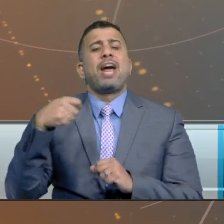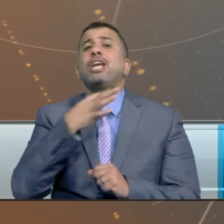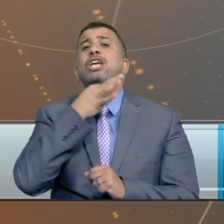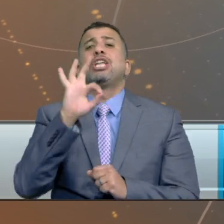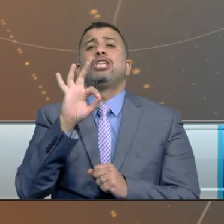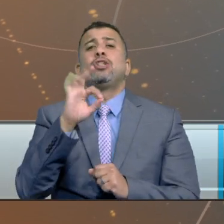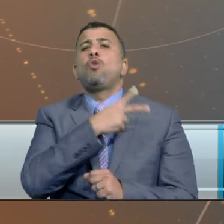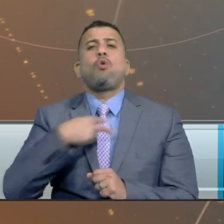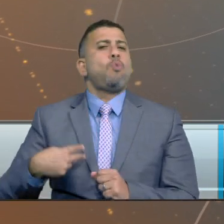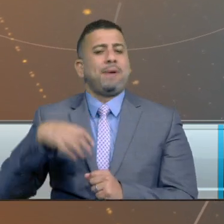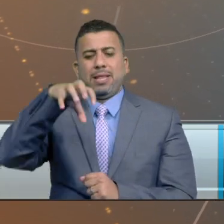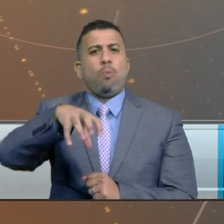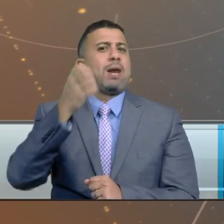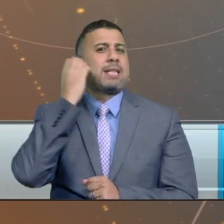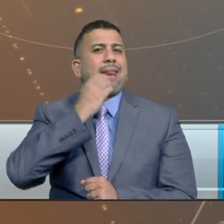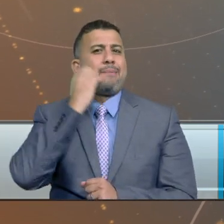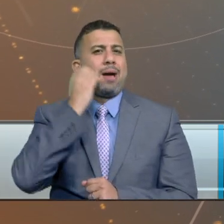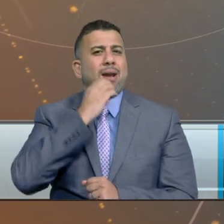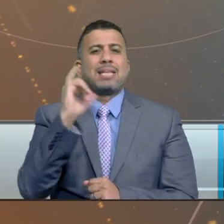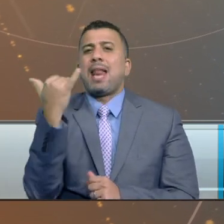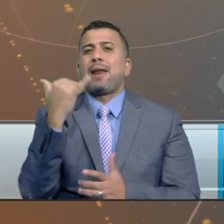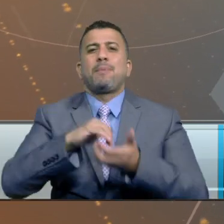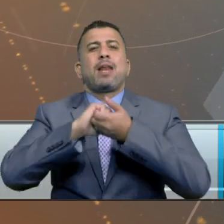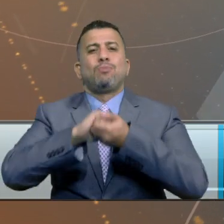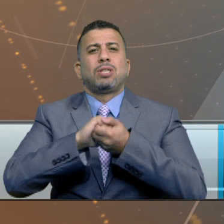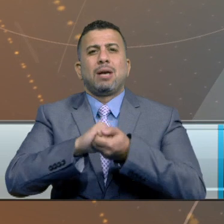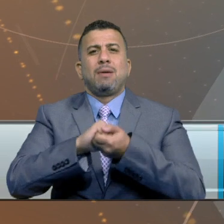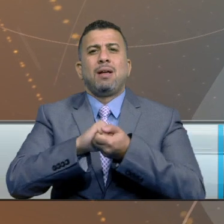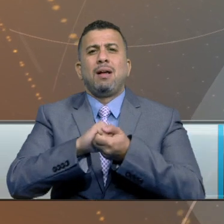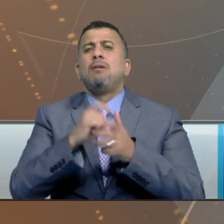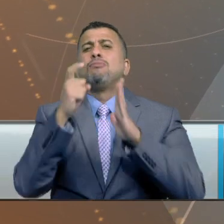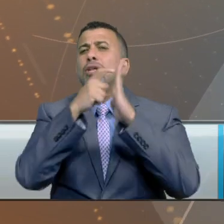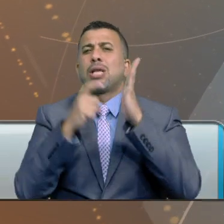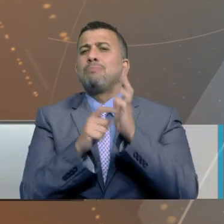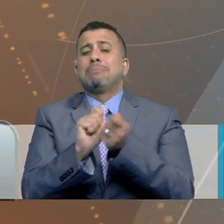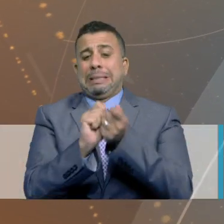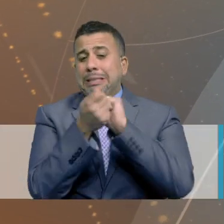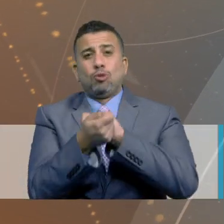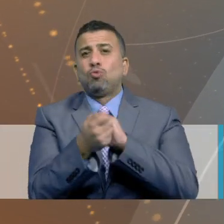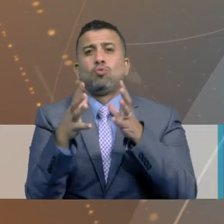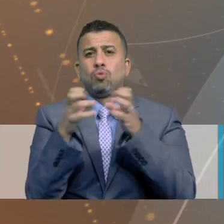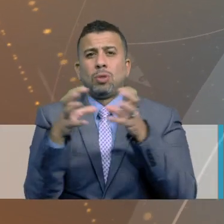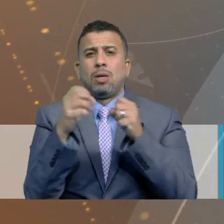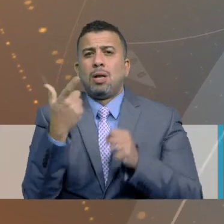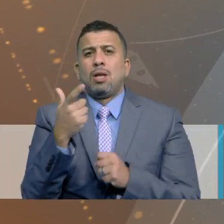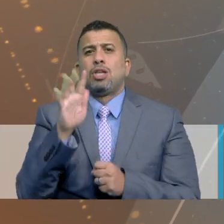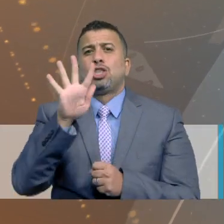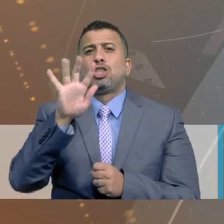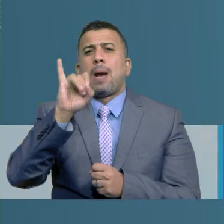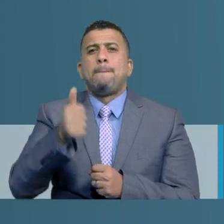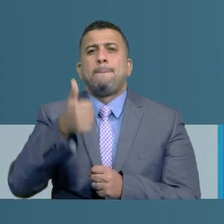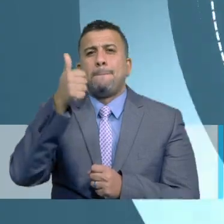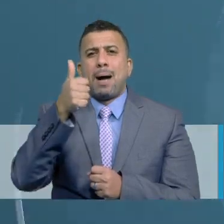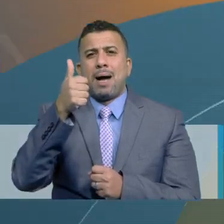تعديل وزاري جديد في حكومه دوله الامارات العربيه المتحده وتضمنت تعديل تعيين مع